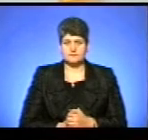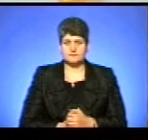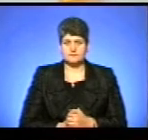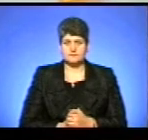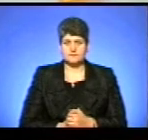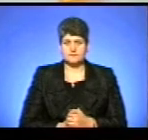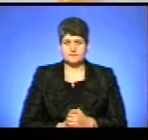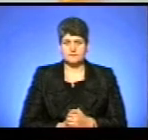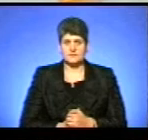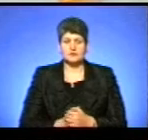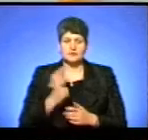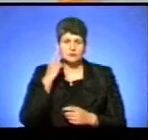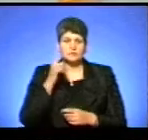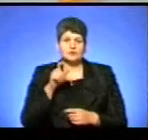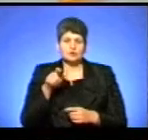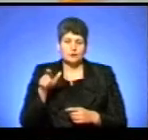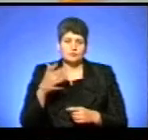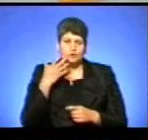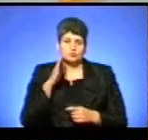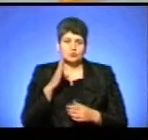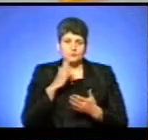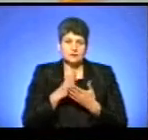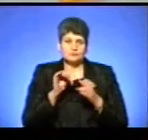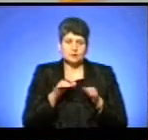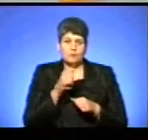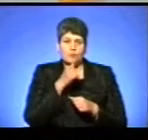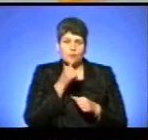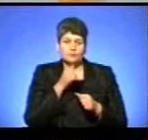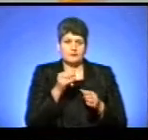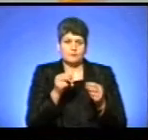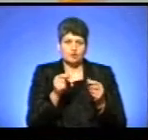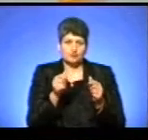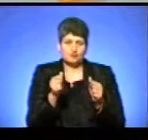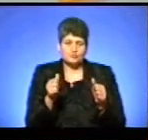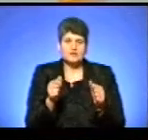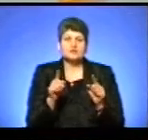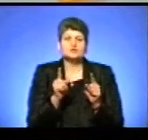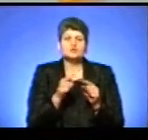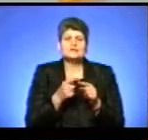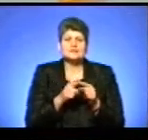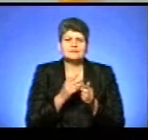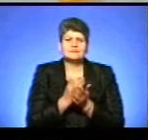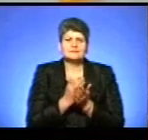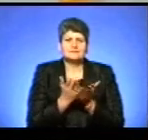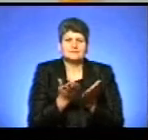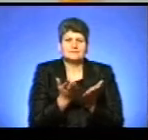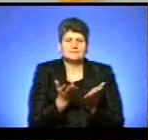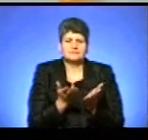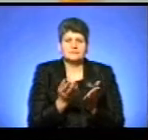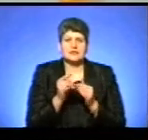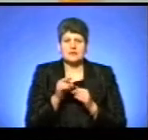Я думаю, людям, коли вони будуть мати змогу попробувати, пощупати на ощупь, що воно собою представляє,